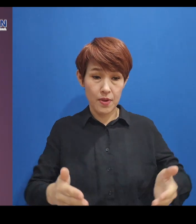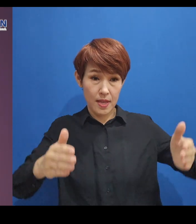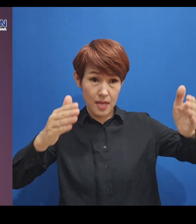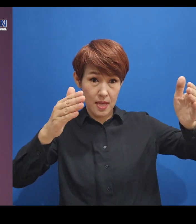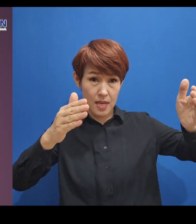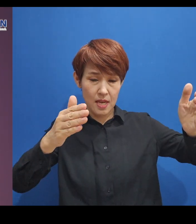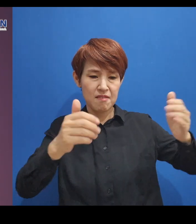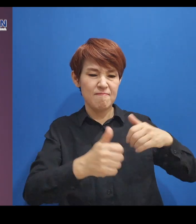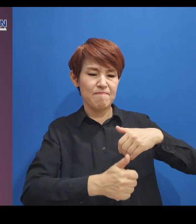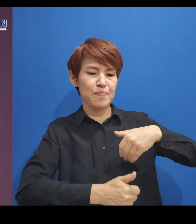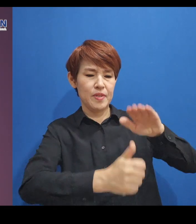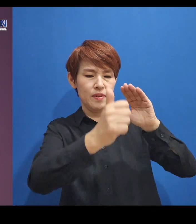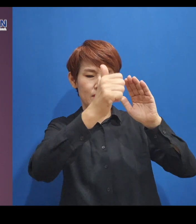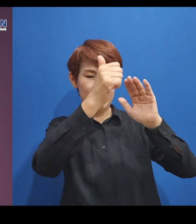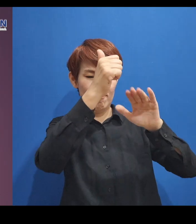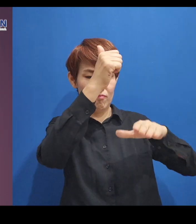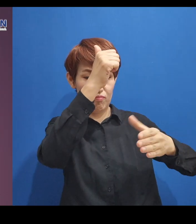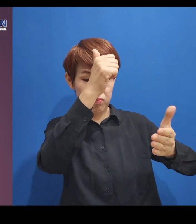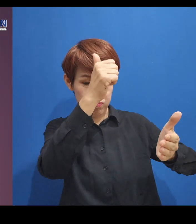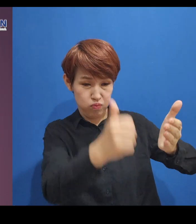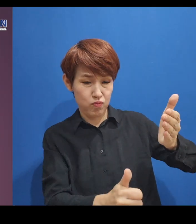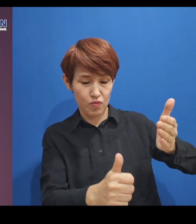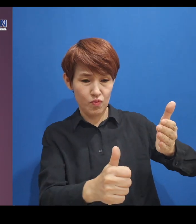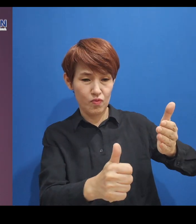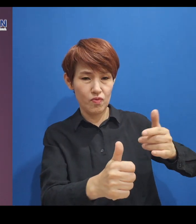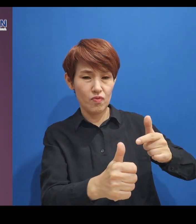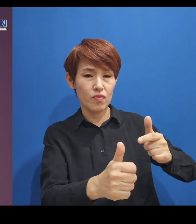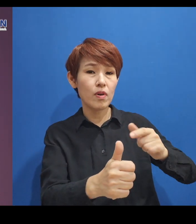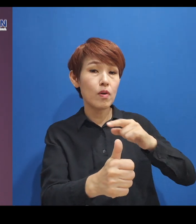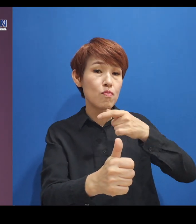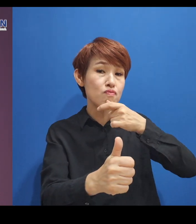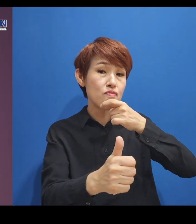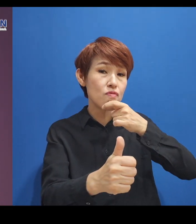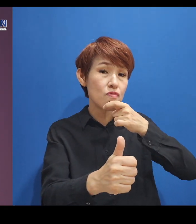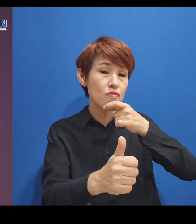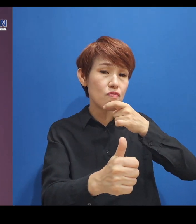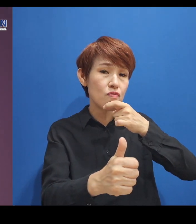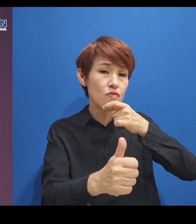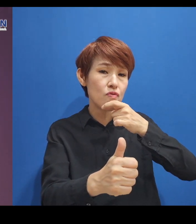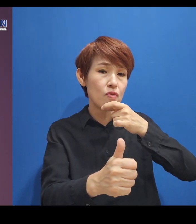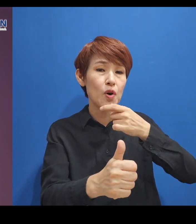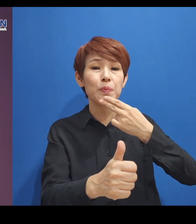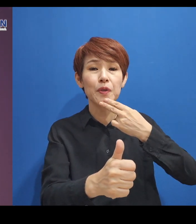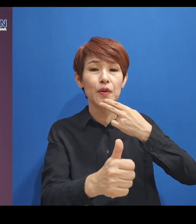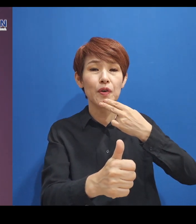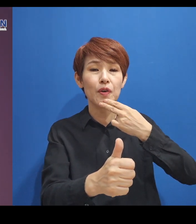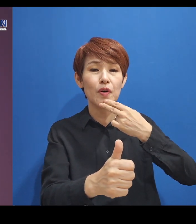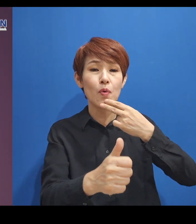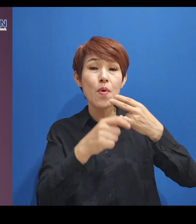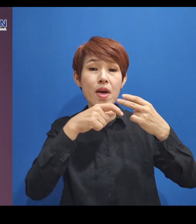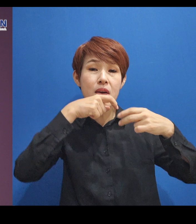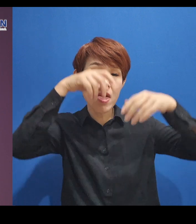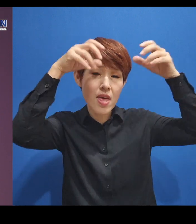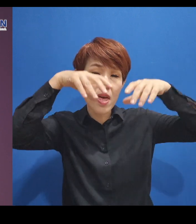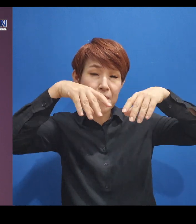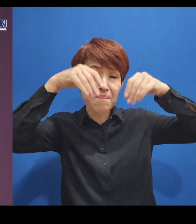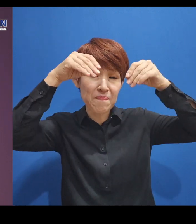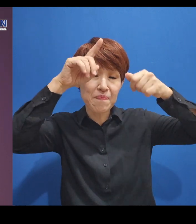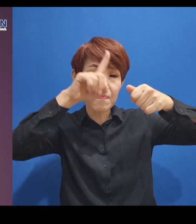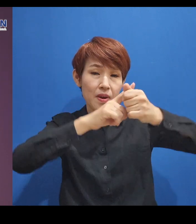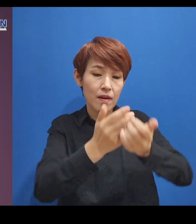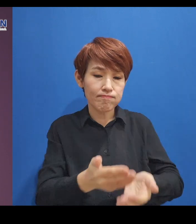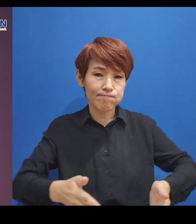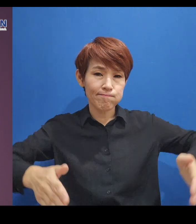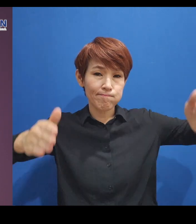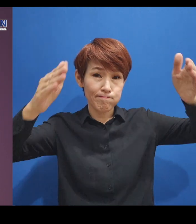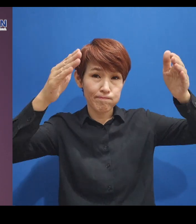우물 구덩이입니다. 건기가 되면 우물 속에 있는 물이 다 사라져요. 바짝